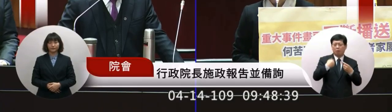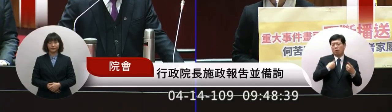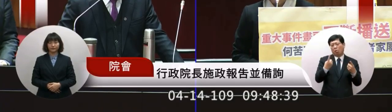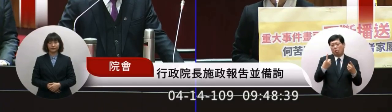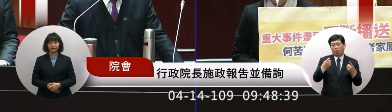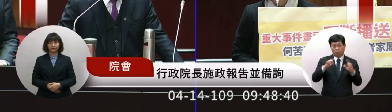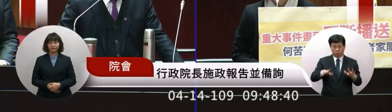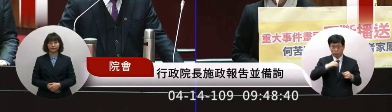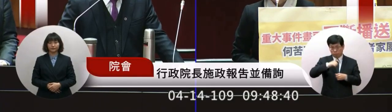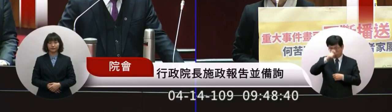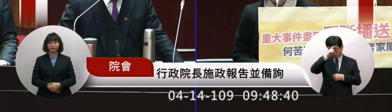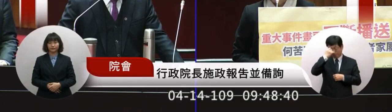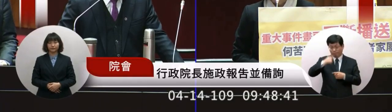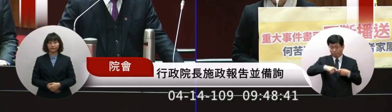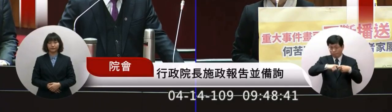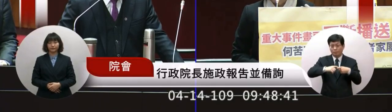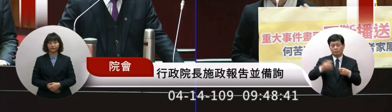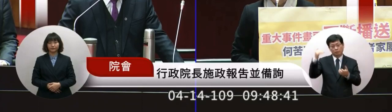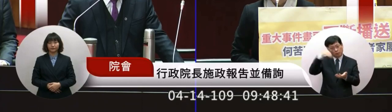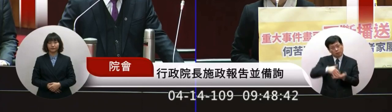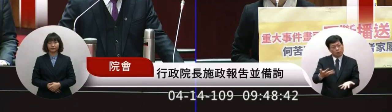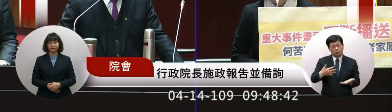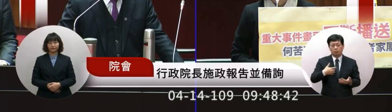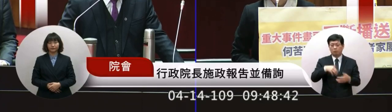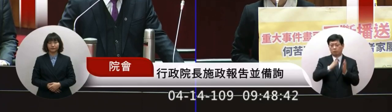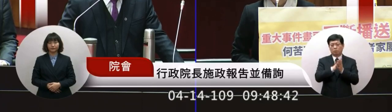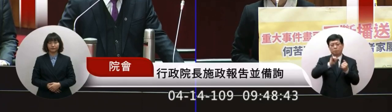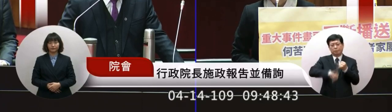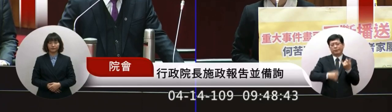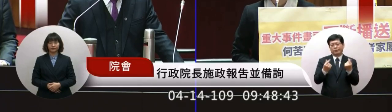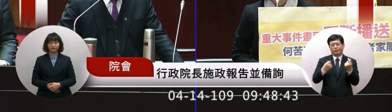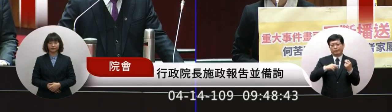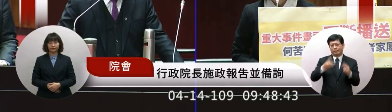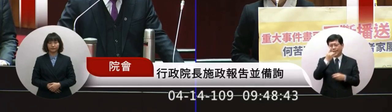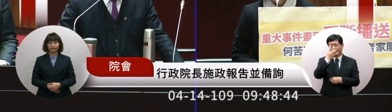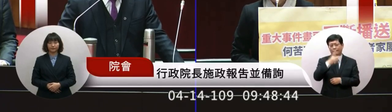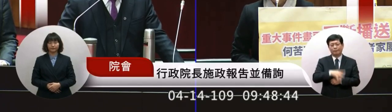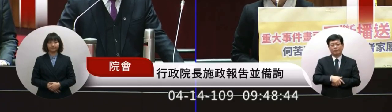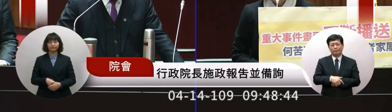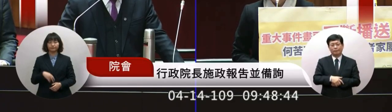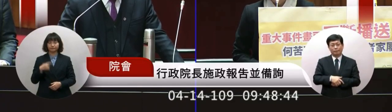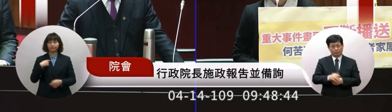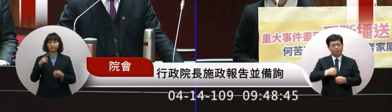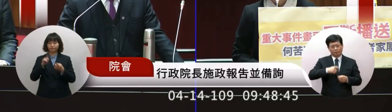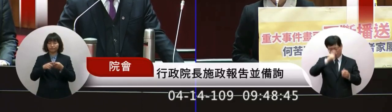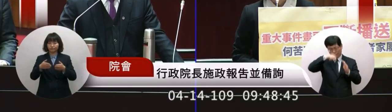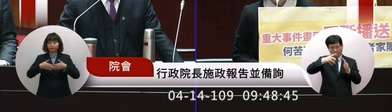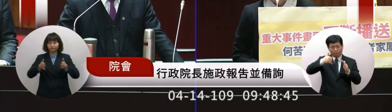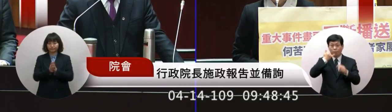办法，那我们也希望跨部会，但是实际上沟通情况就是没有落实的情况，以及没有改善的可能。 我 今天得到